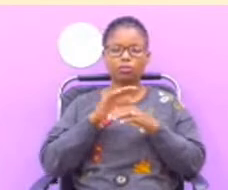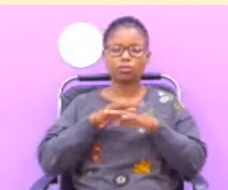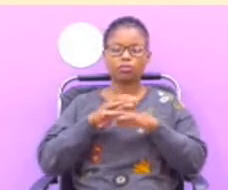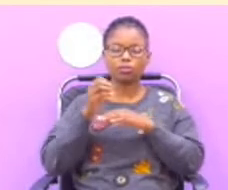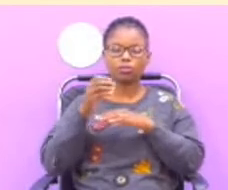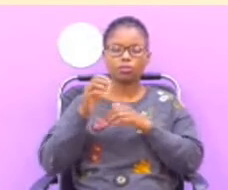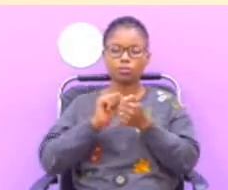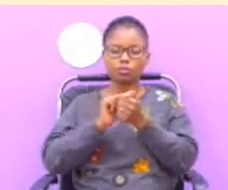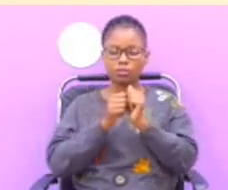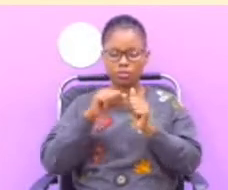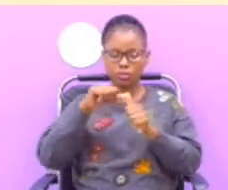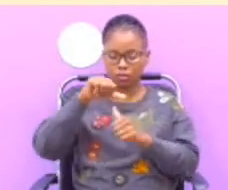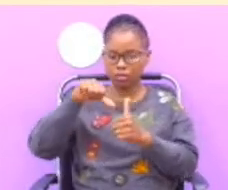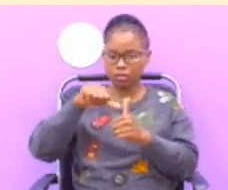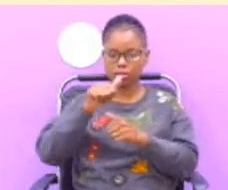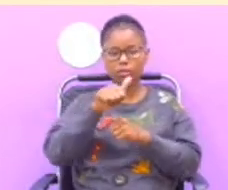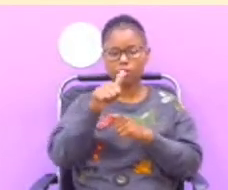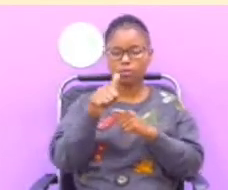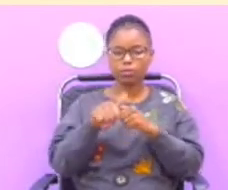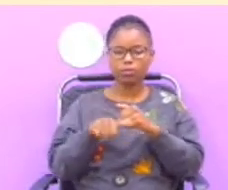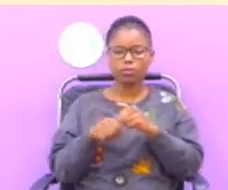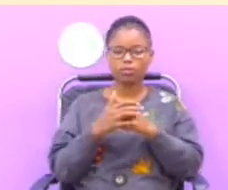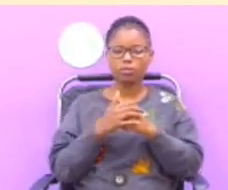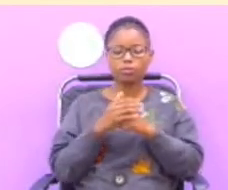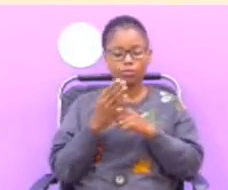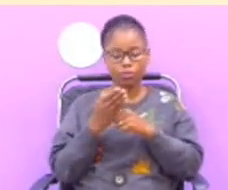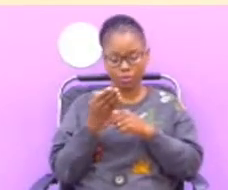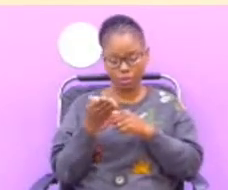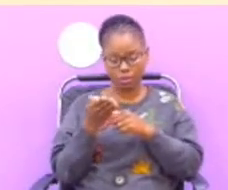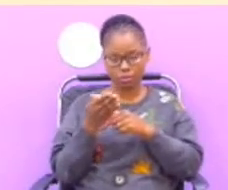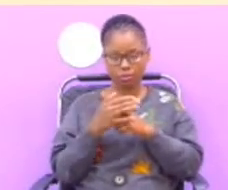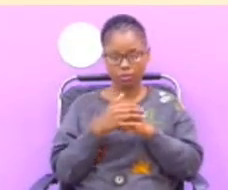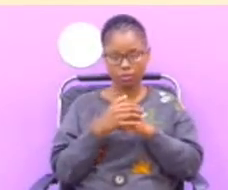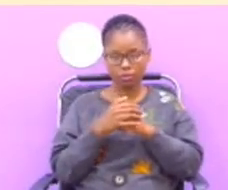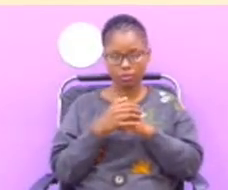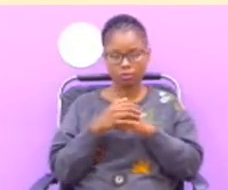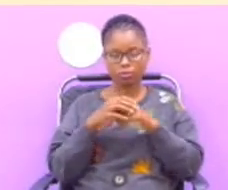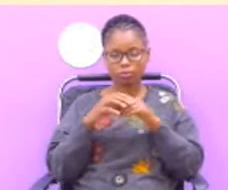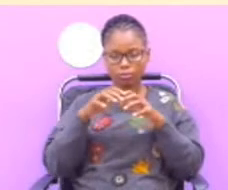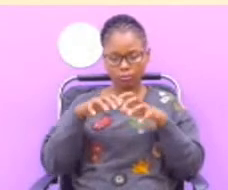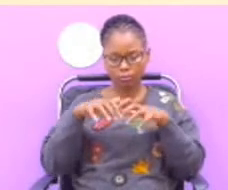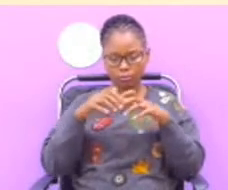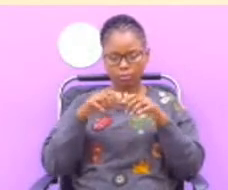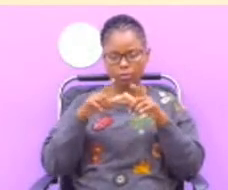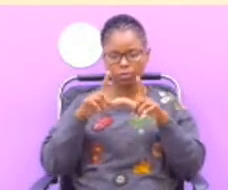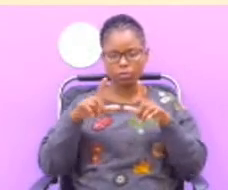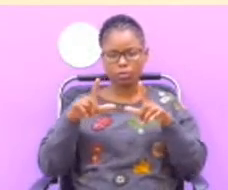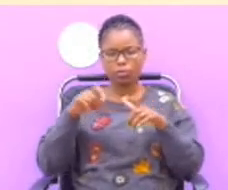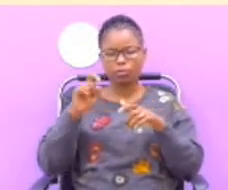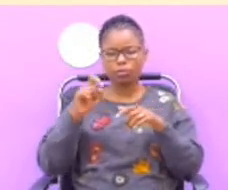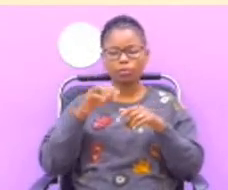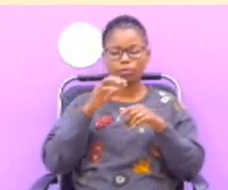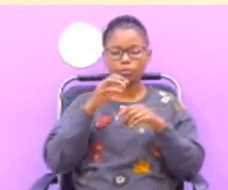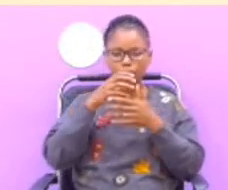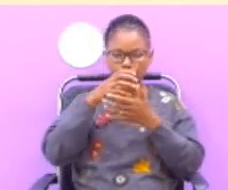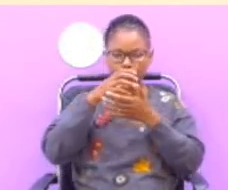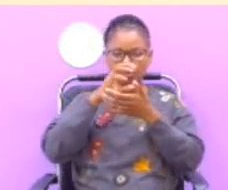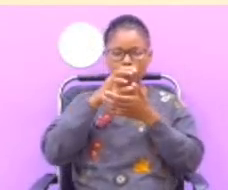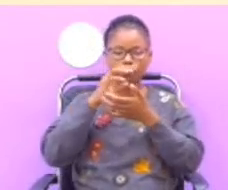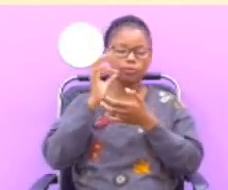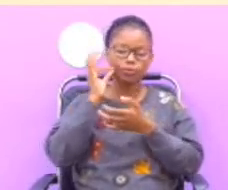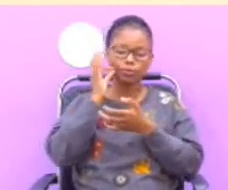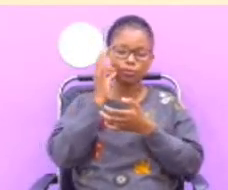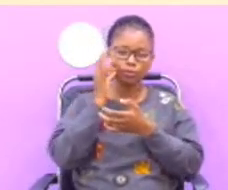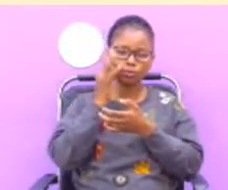kĩrĩa gĩtagarũrũkaga wĩ harĩ ũrĩ mĩgũnda ĩrĩa ũhandĩte ya mĩthabibũ nĩ ũkũnyua ndibei yayo wĩ harĩ